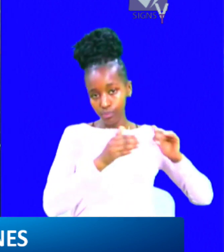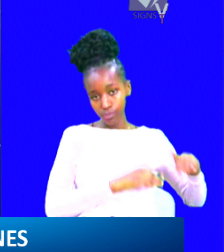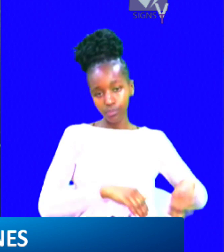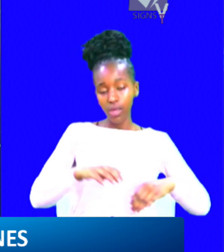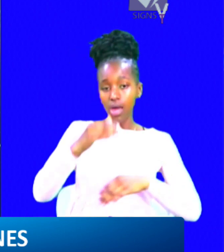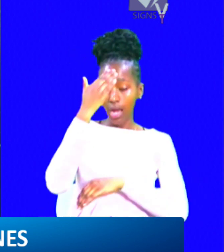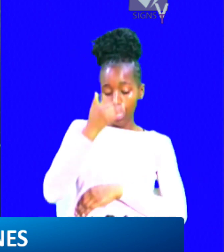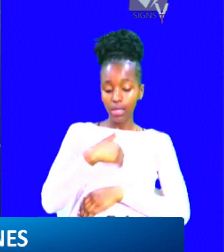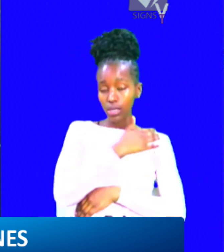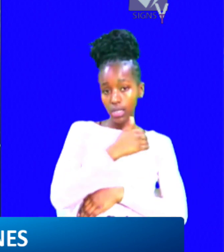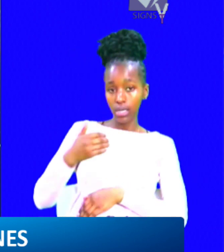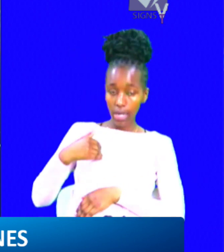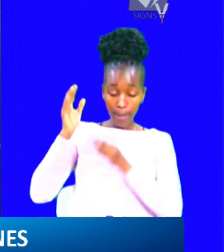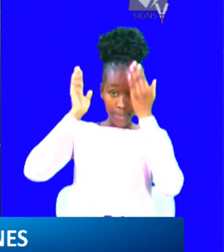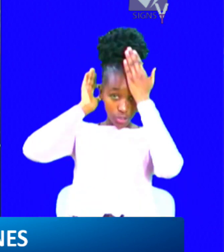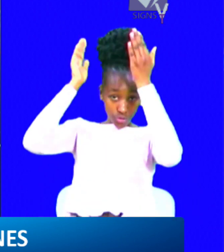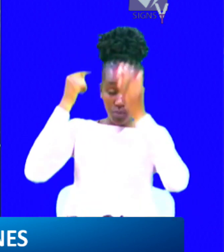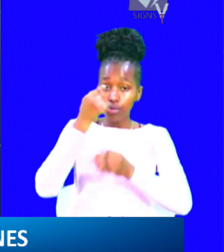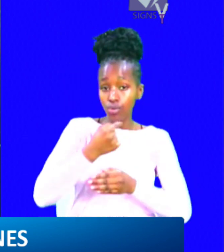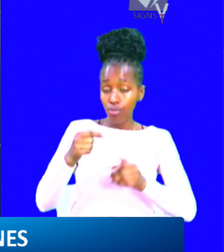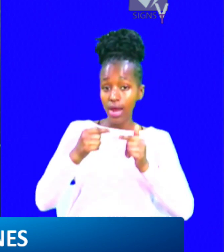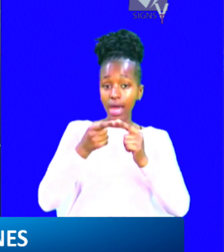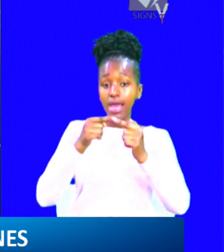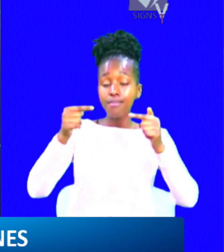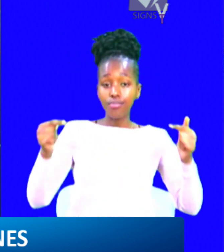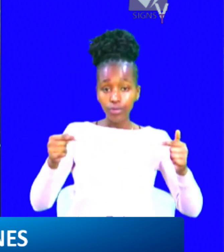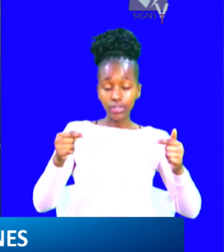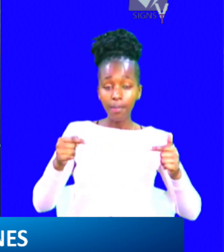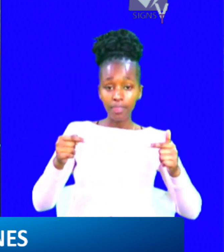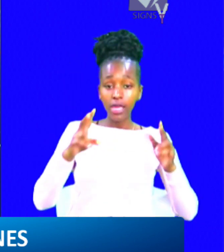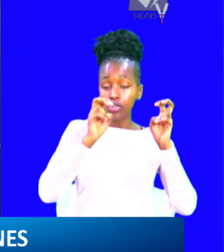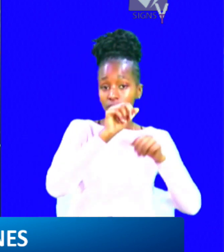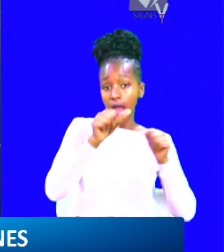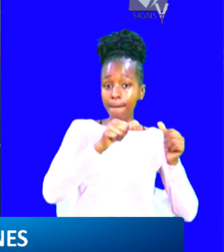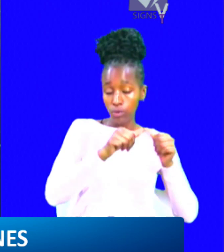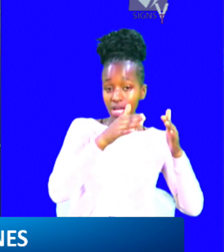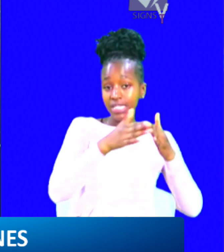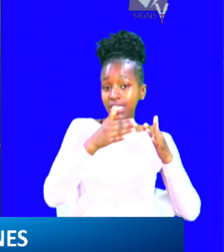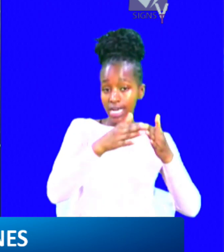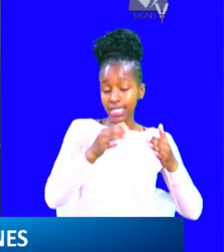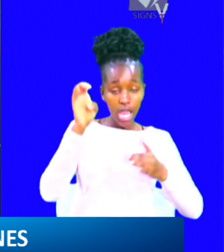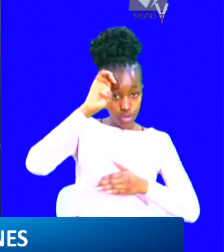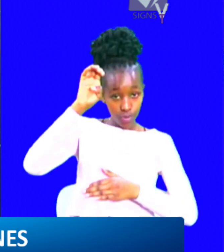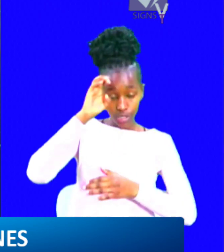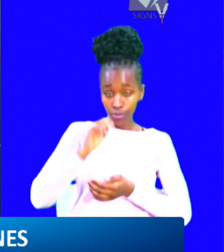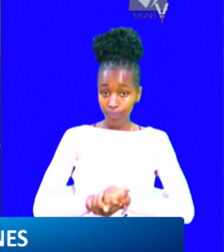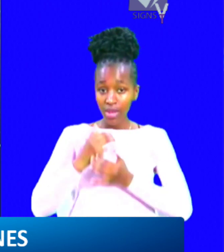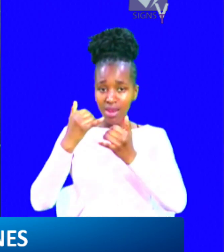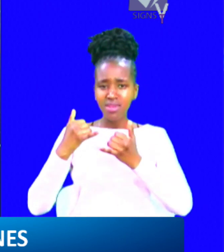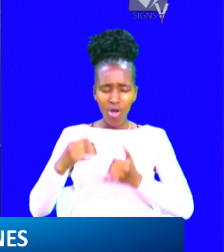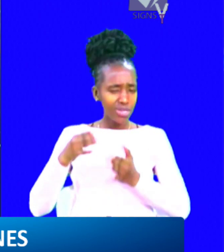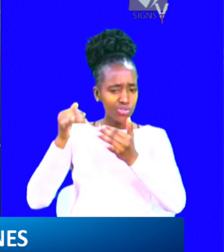Catholic bishops oppose the introduction of sex education. Now, introduction of sex education in primary school